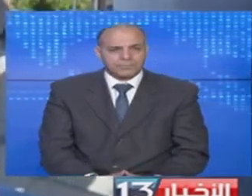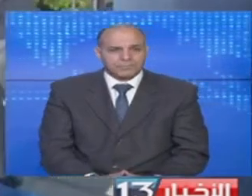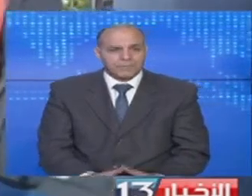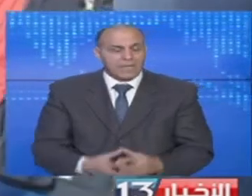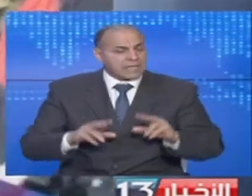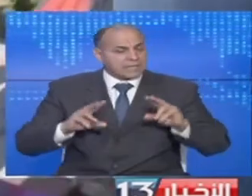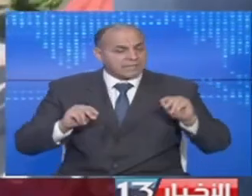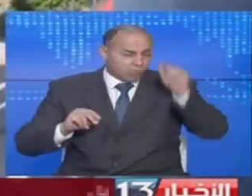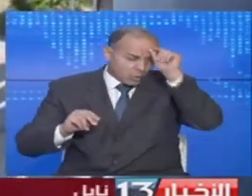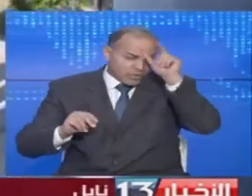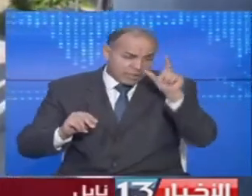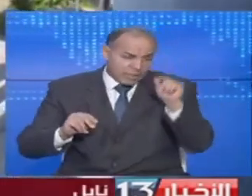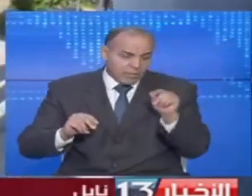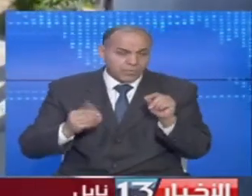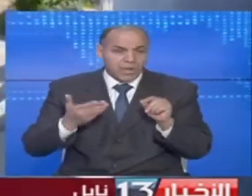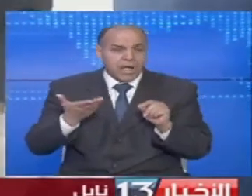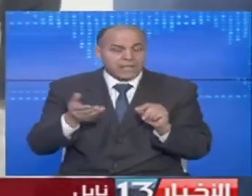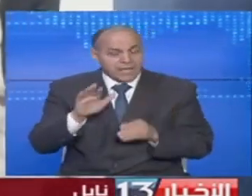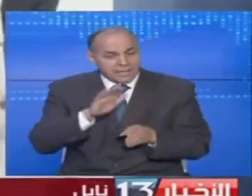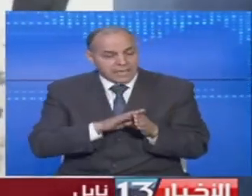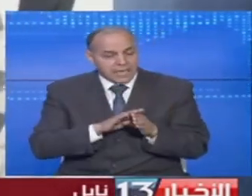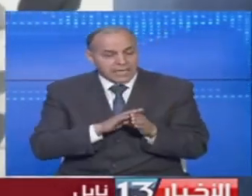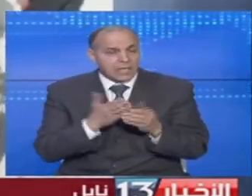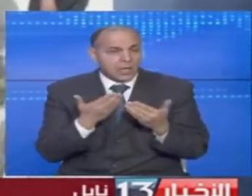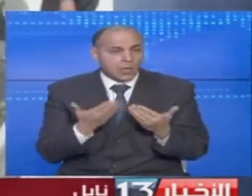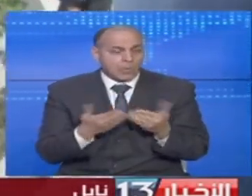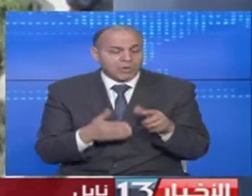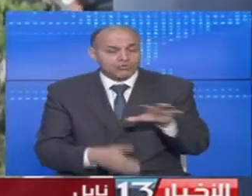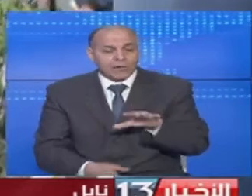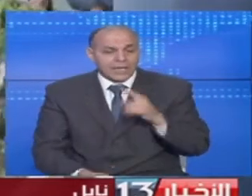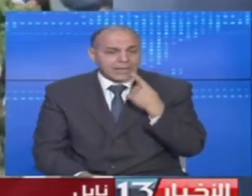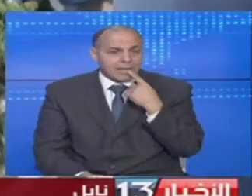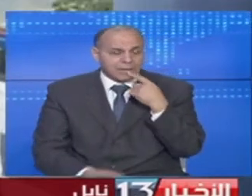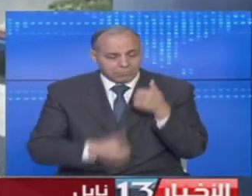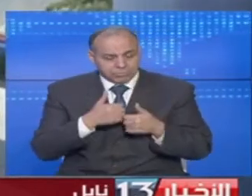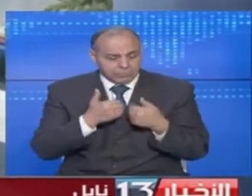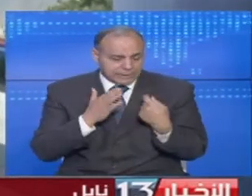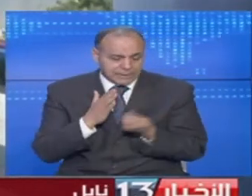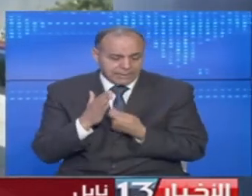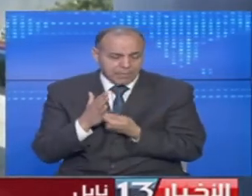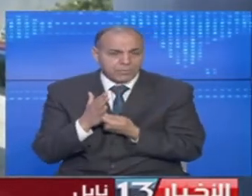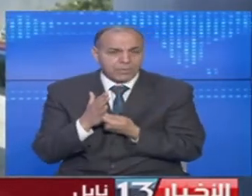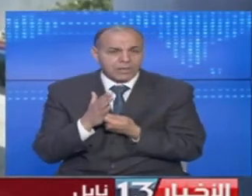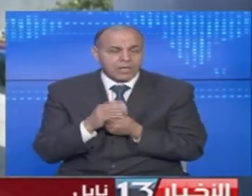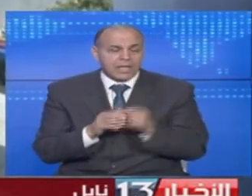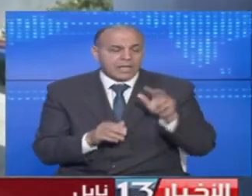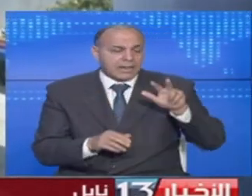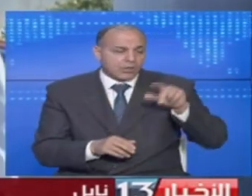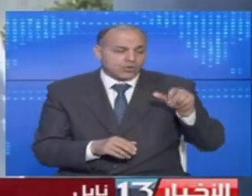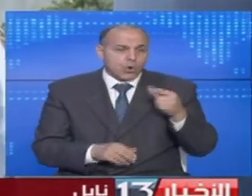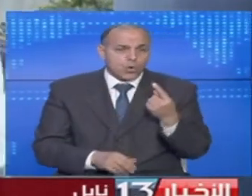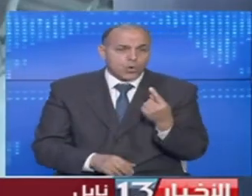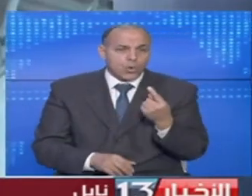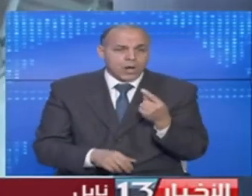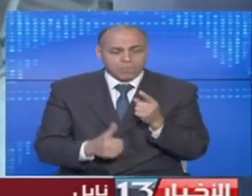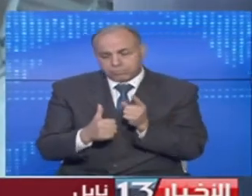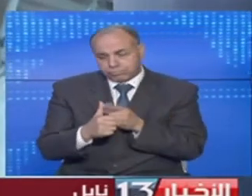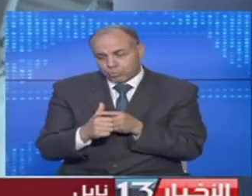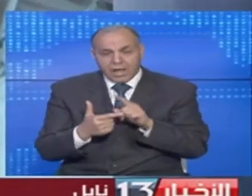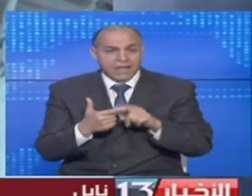كسائر مناطق الجمهورية انطلقت اليوم بجهة نابل الاختبارات الكتابية للثلاثي الأول للمرحلة